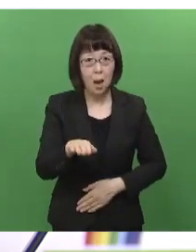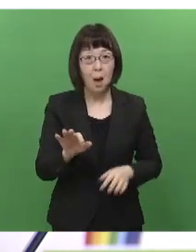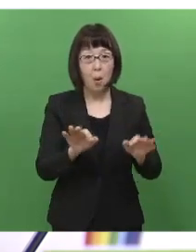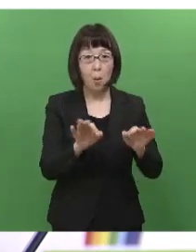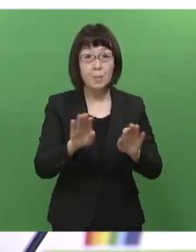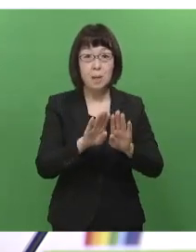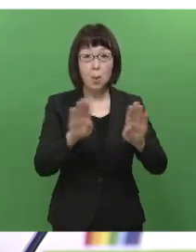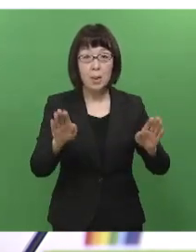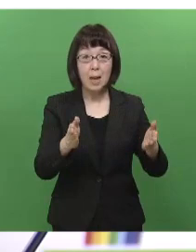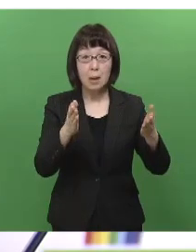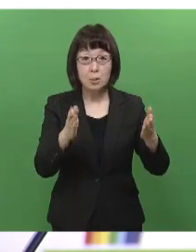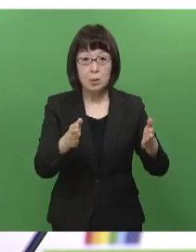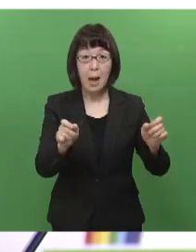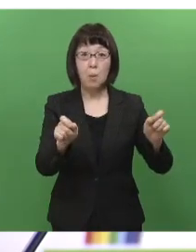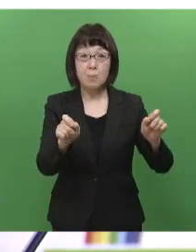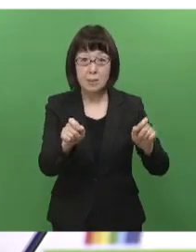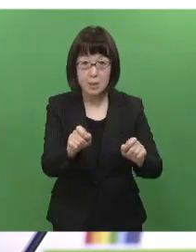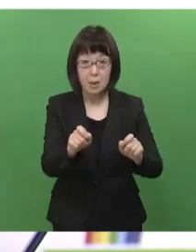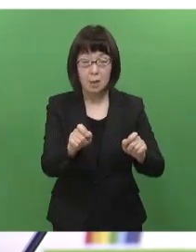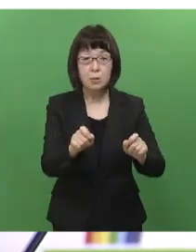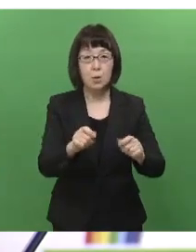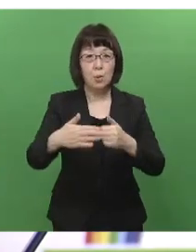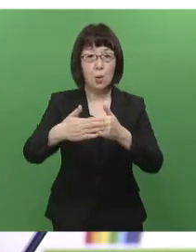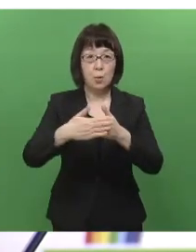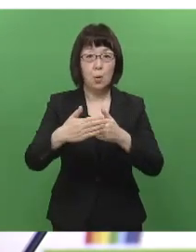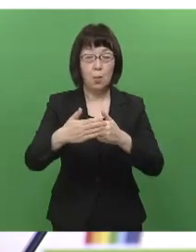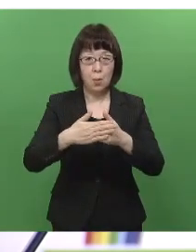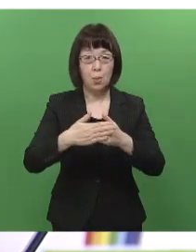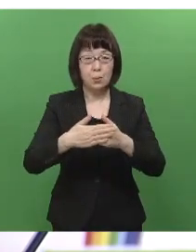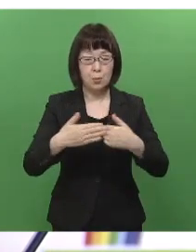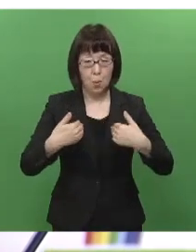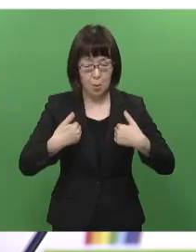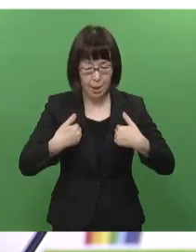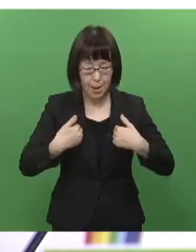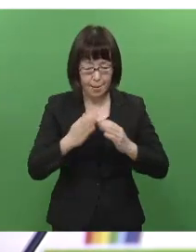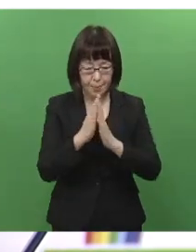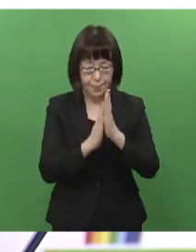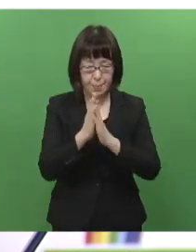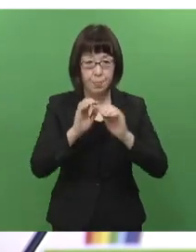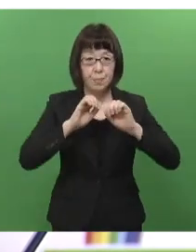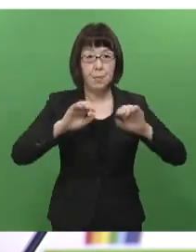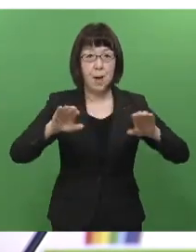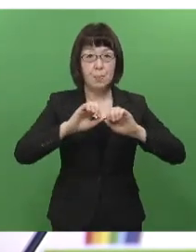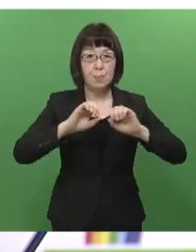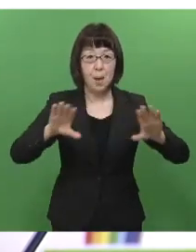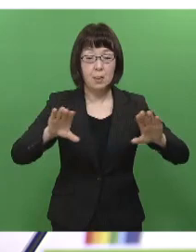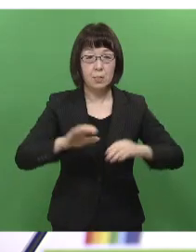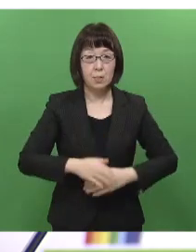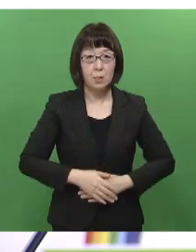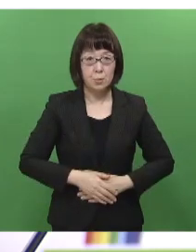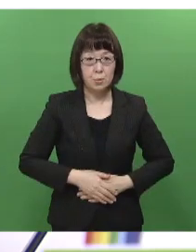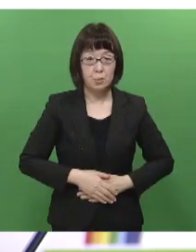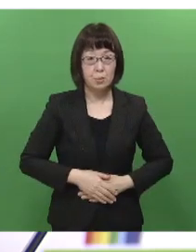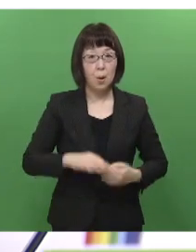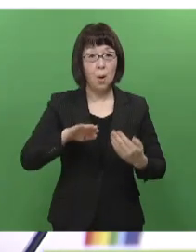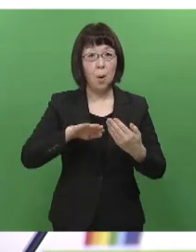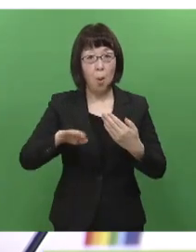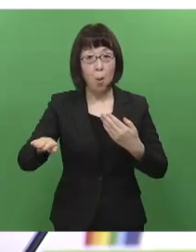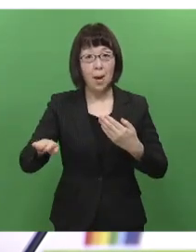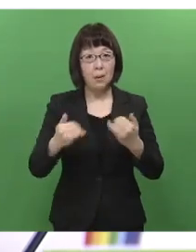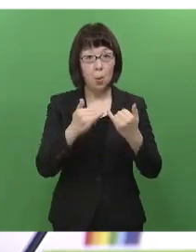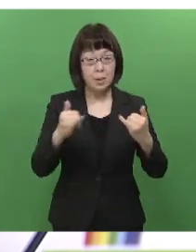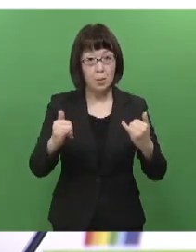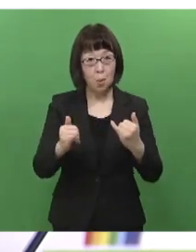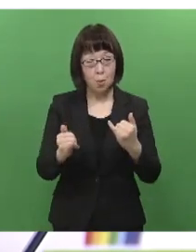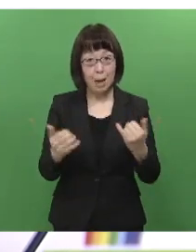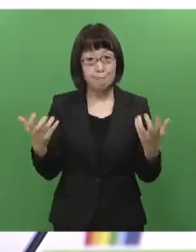要請、この協力の呼びかけを行ってまいります。また他の繁華街におきましても実